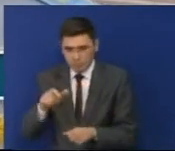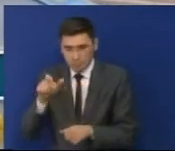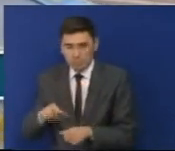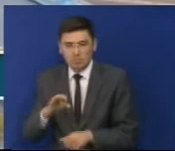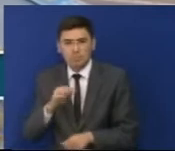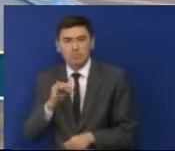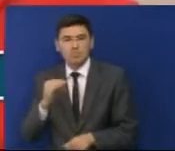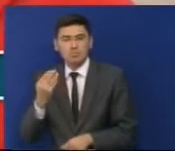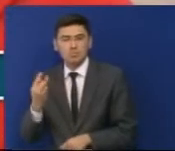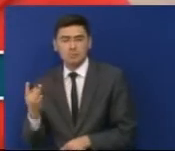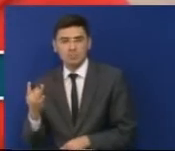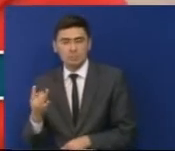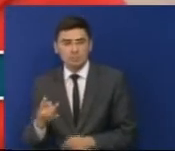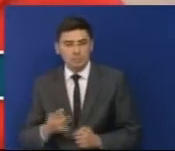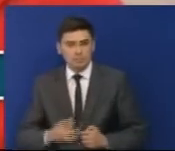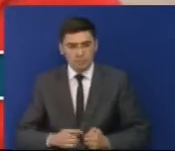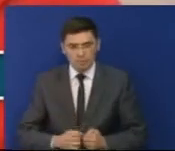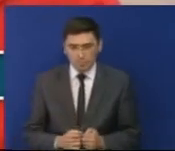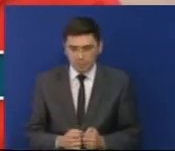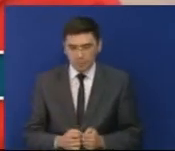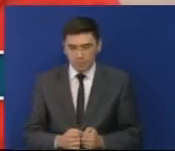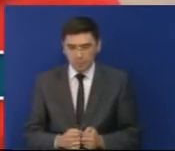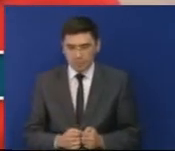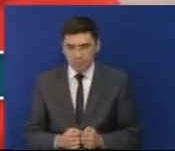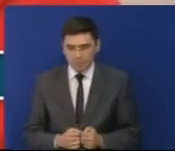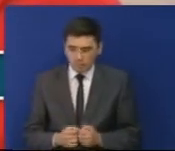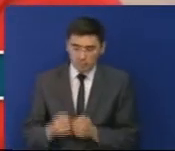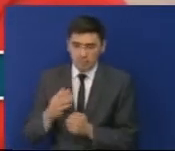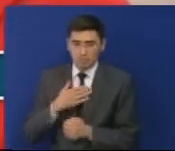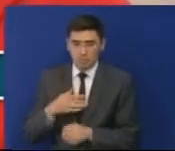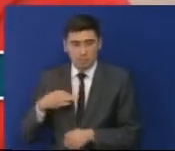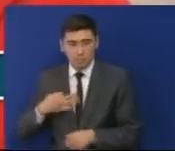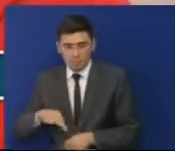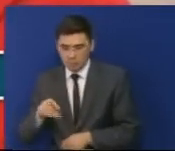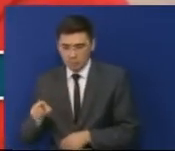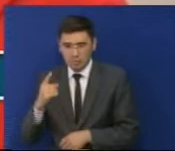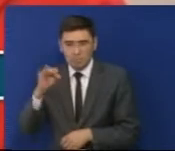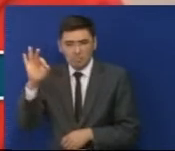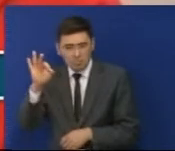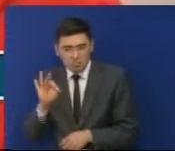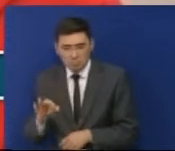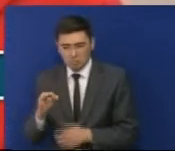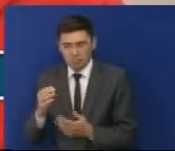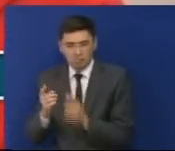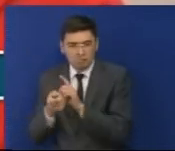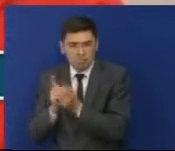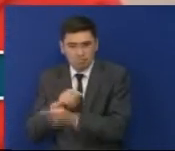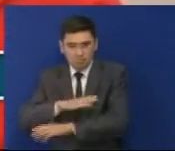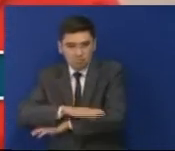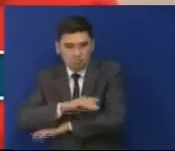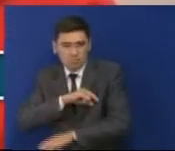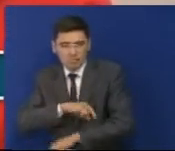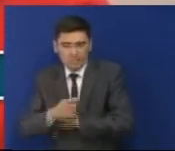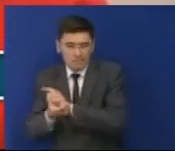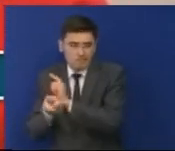офицер болғым келеді. Бір ай аралығында уже баламыз 100%-ға өзгерді. Мінез құлқы өзгерді, жүріс тұрысы өзгерді, үлкен